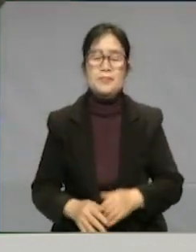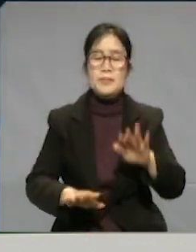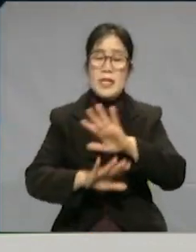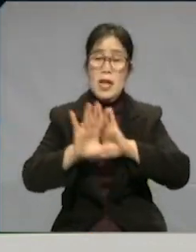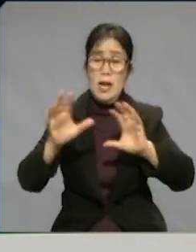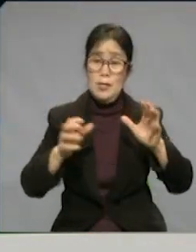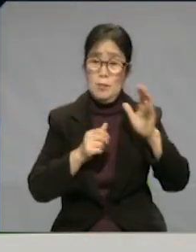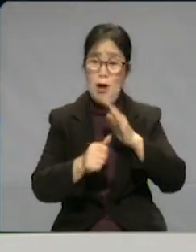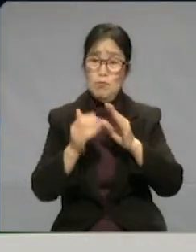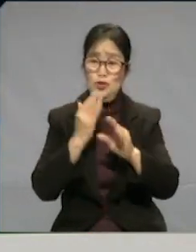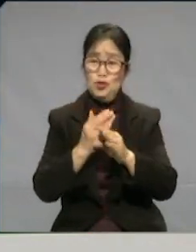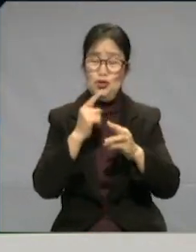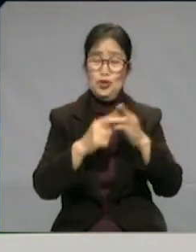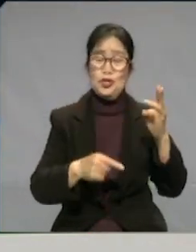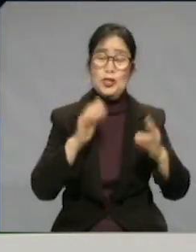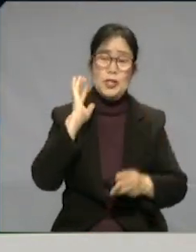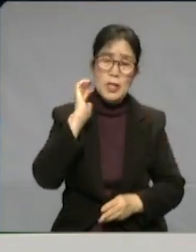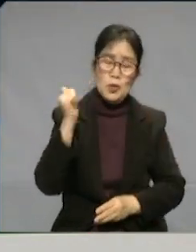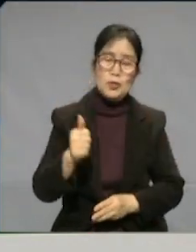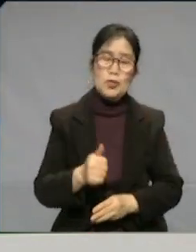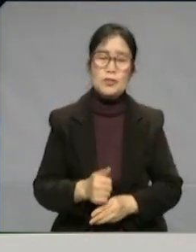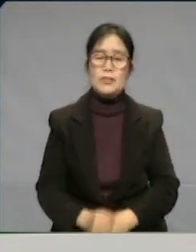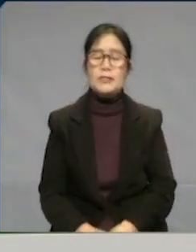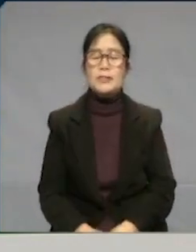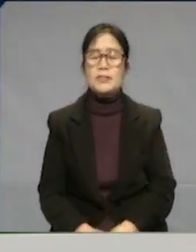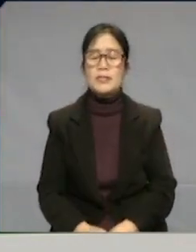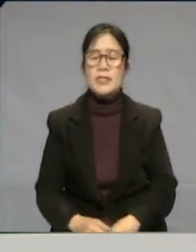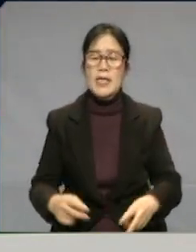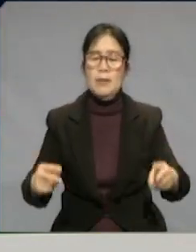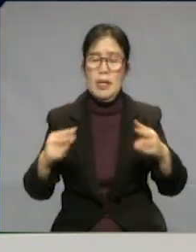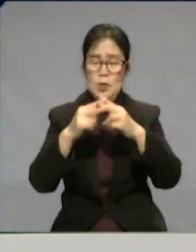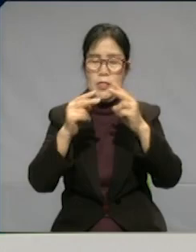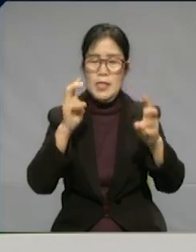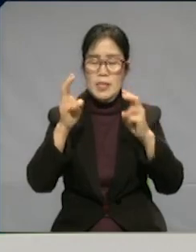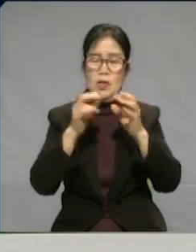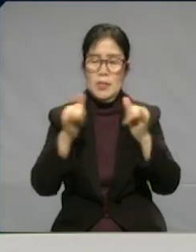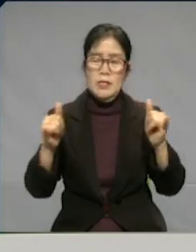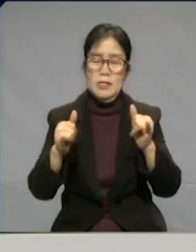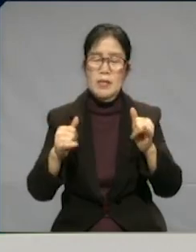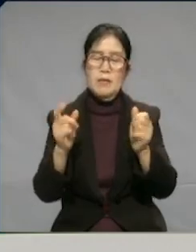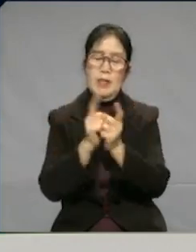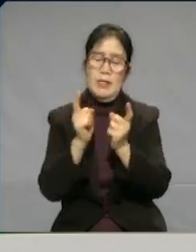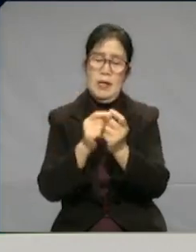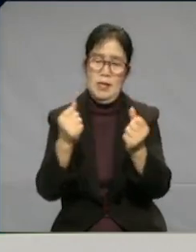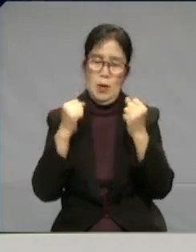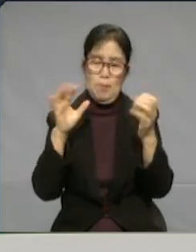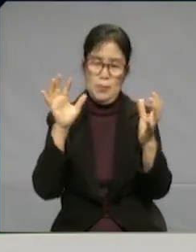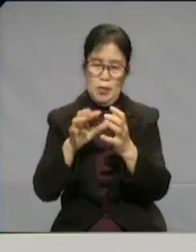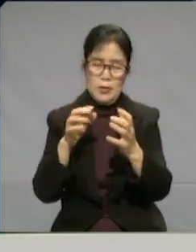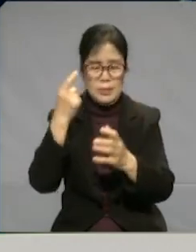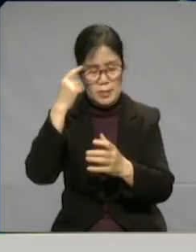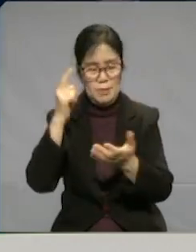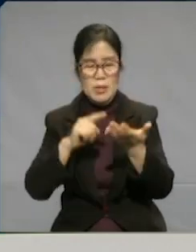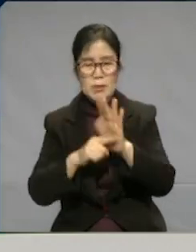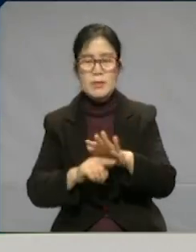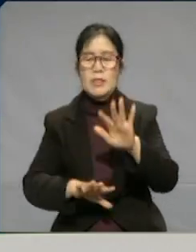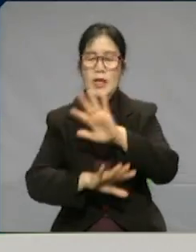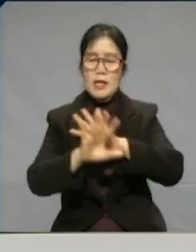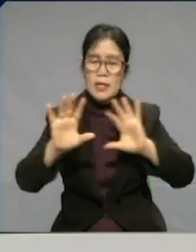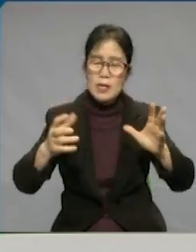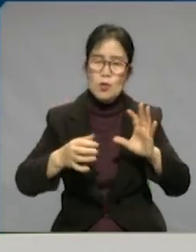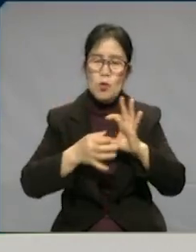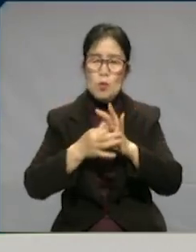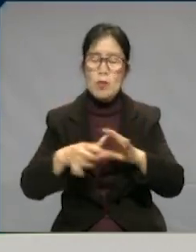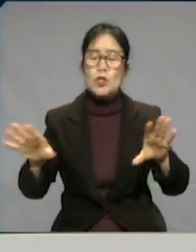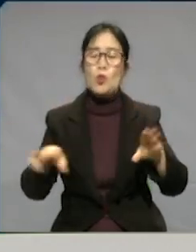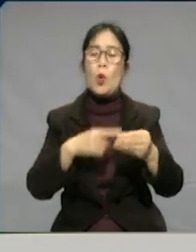네덜란드를 국빈 방문 중인 윤석열 대통령이 반도체 기업인들을 만나 협력 의지를 밝혔습니다. 네덜란드와의 반도체 동맹은 마르크